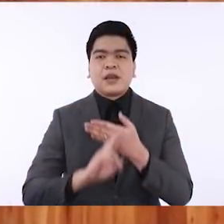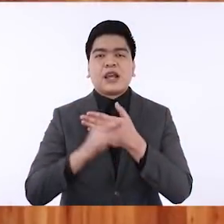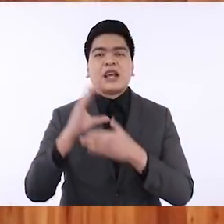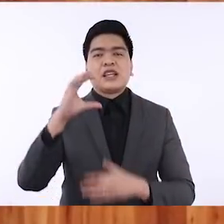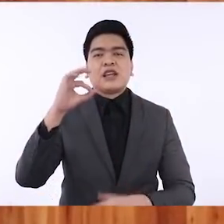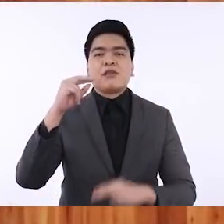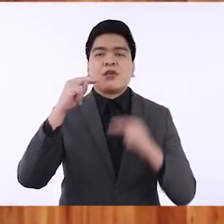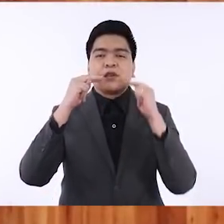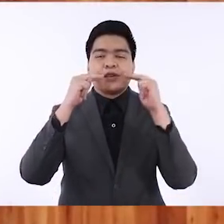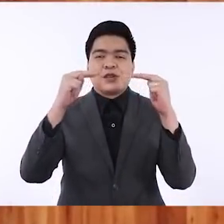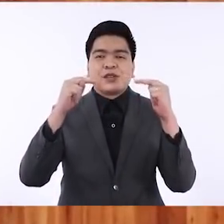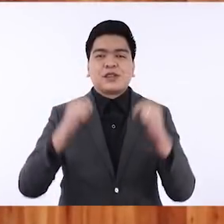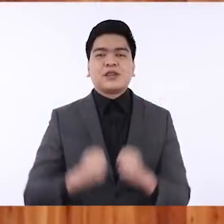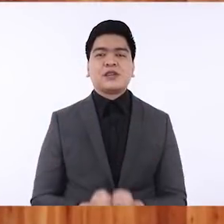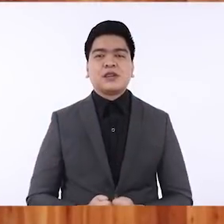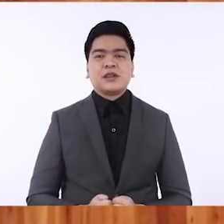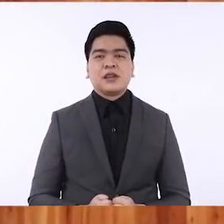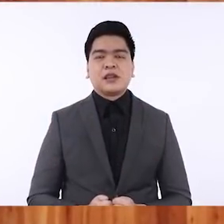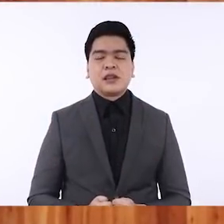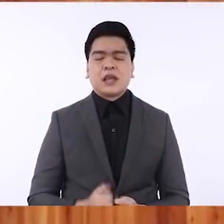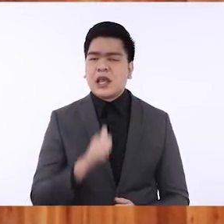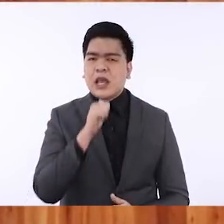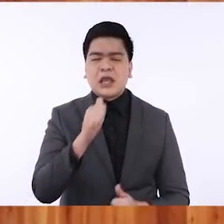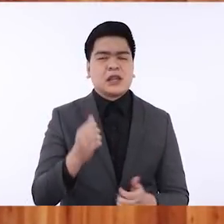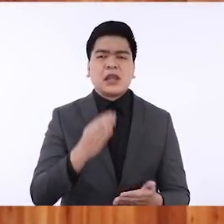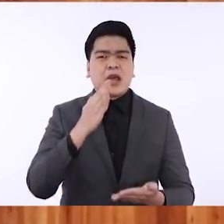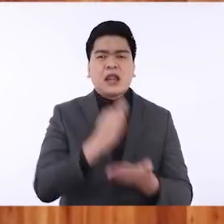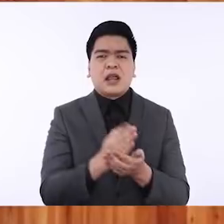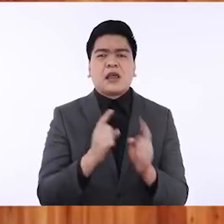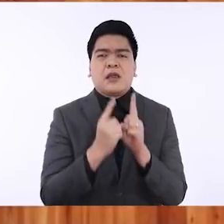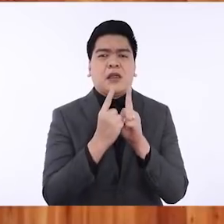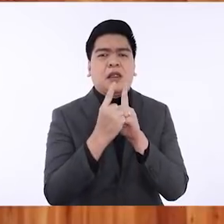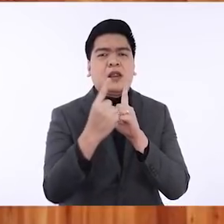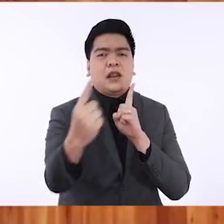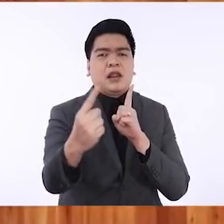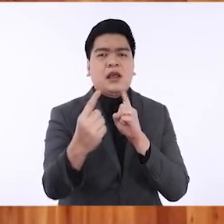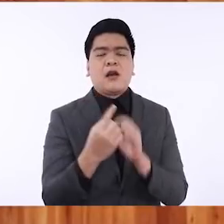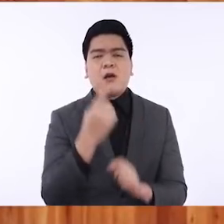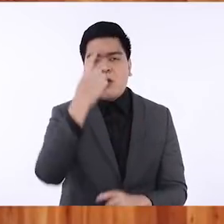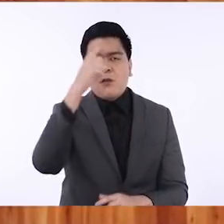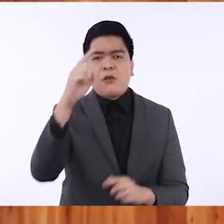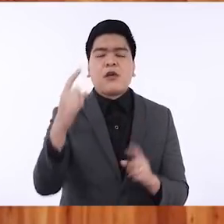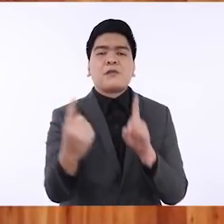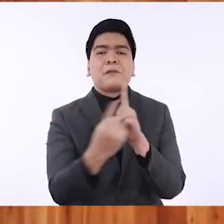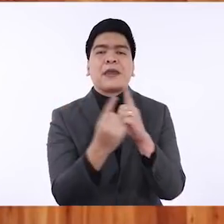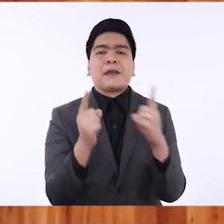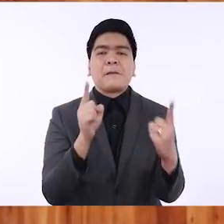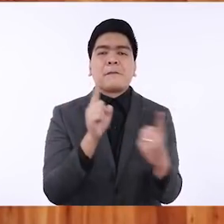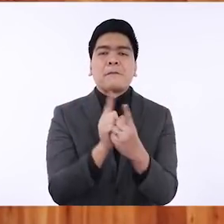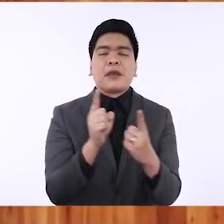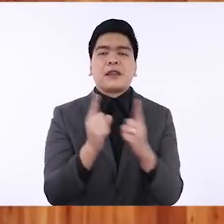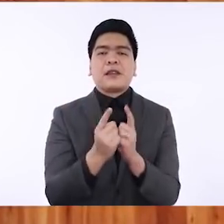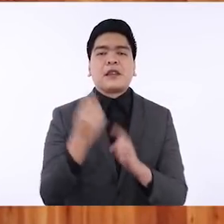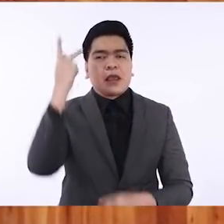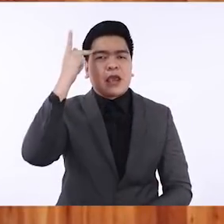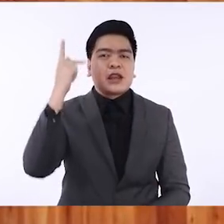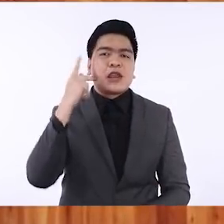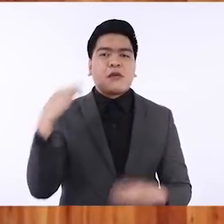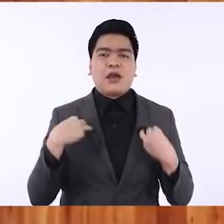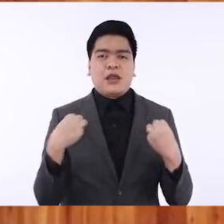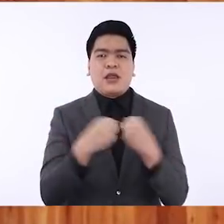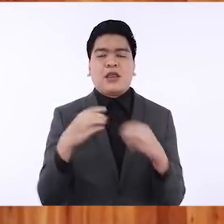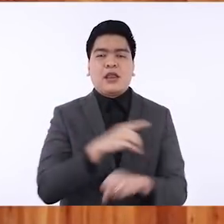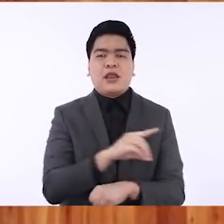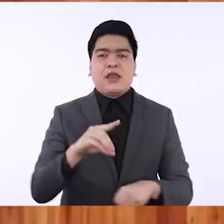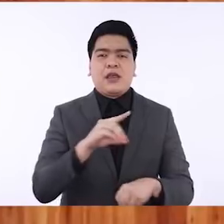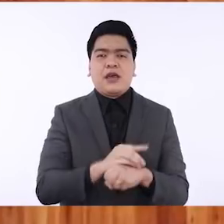Nagbabalik po ang CFO News. Hindi naging hadlang ang layo sa isa't isa upang magkakilala pa ang mga nasa kapisan ng kadiwa